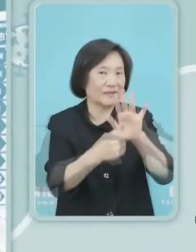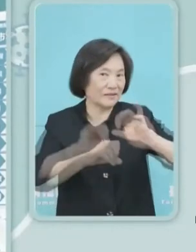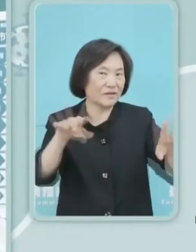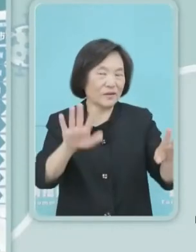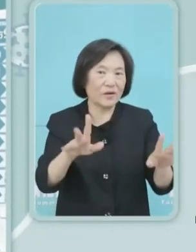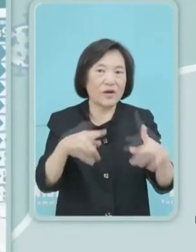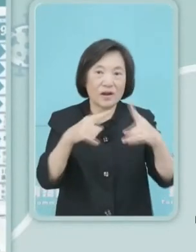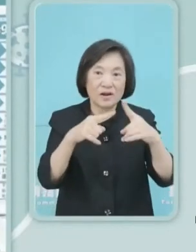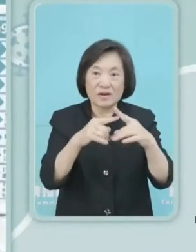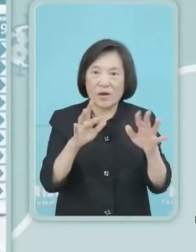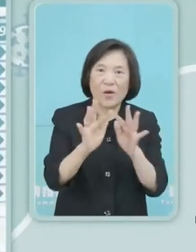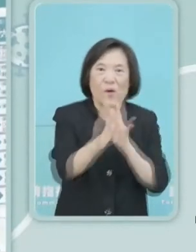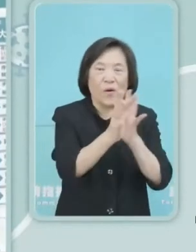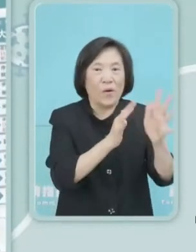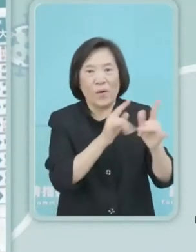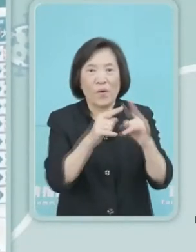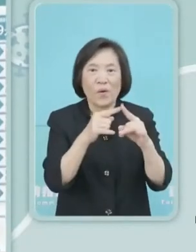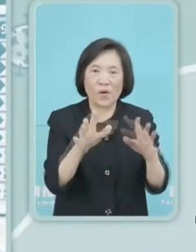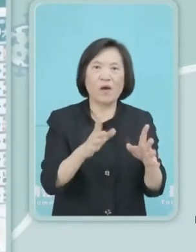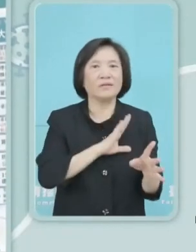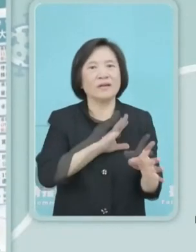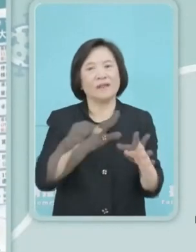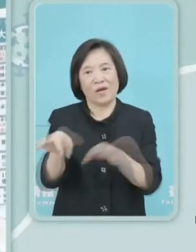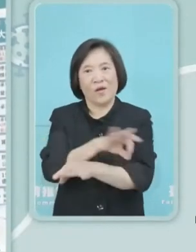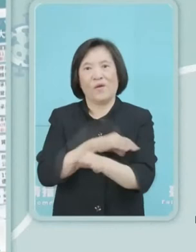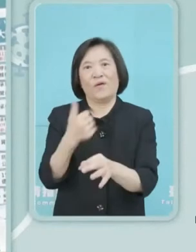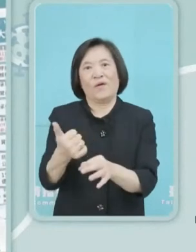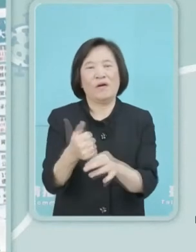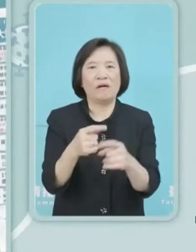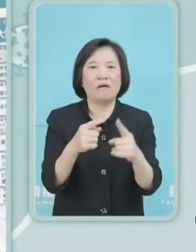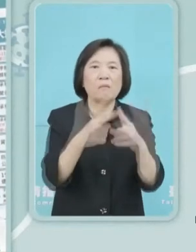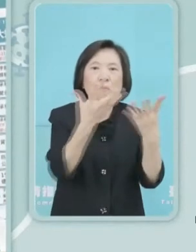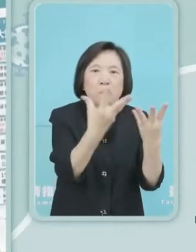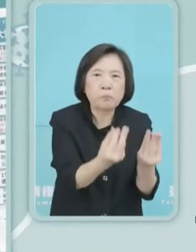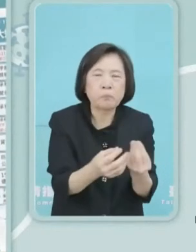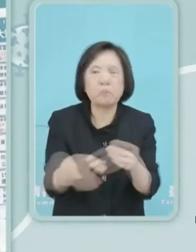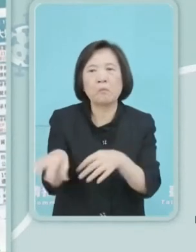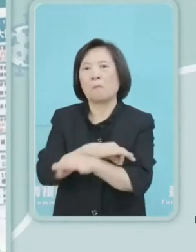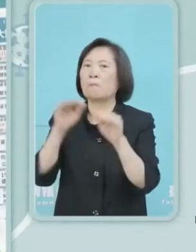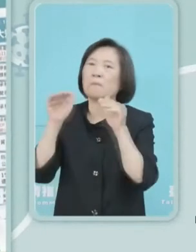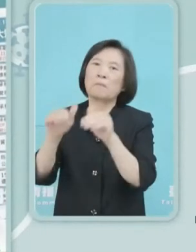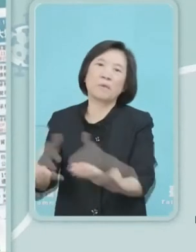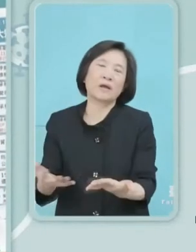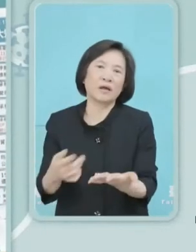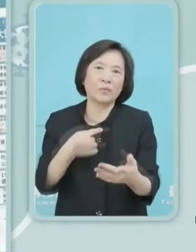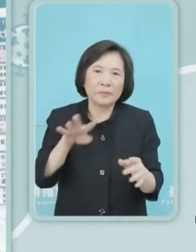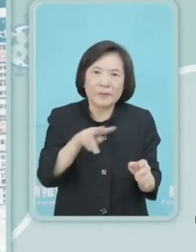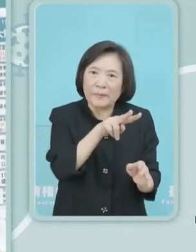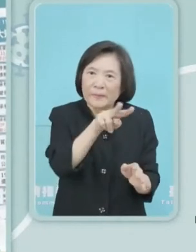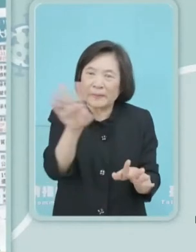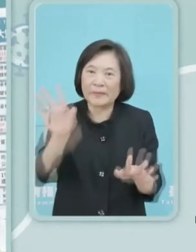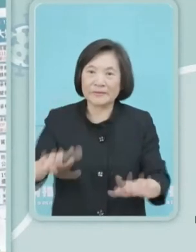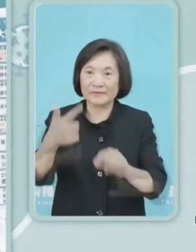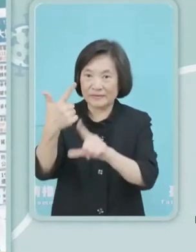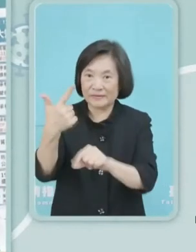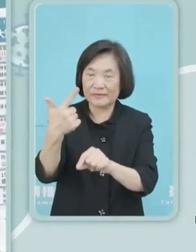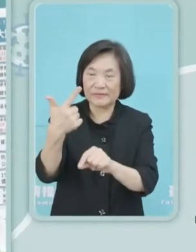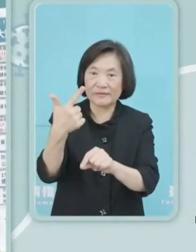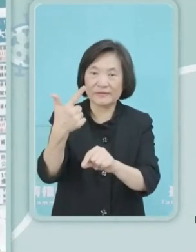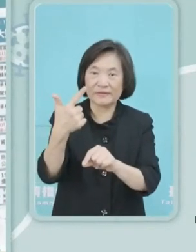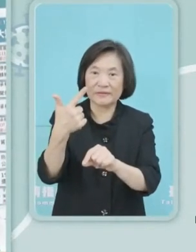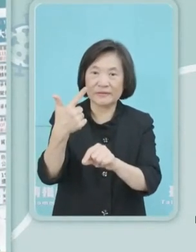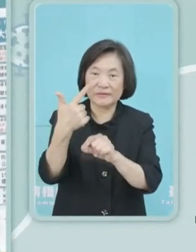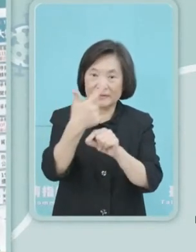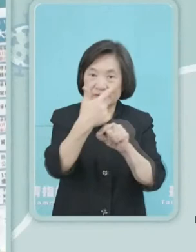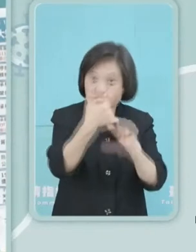的，人流其实就代表了就是金流。那我们也去检视到了，就是在今年的六月和今年的